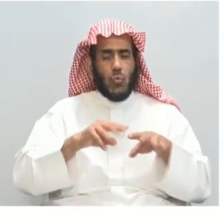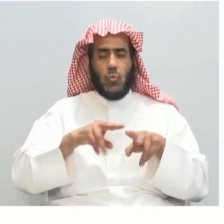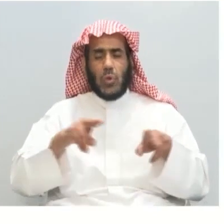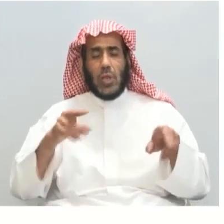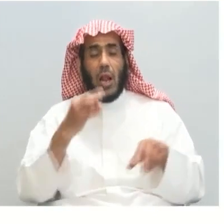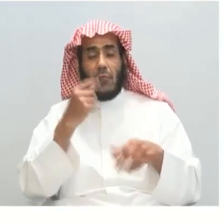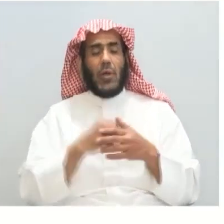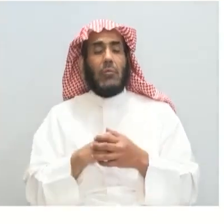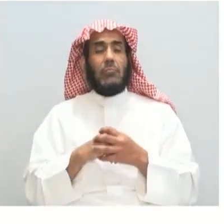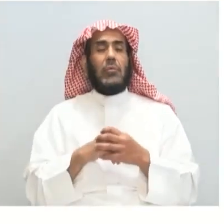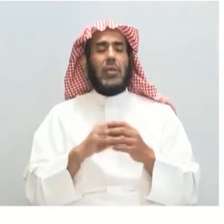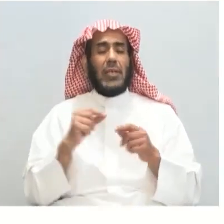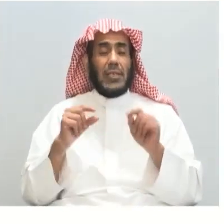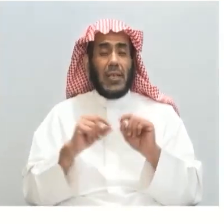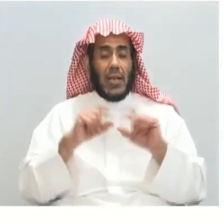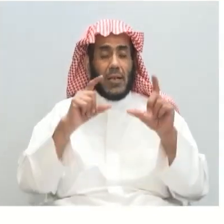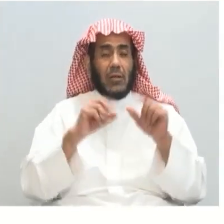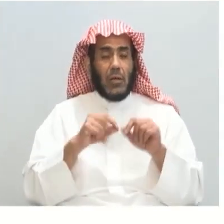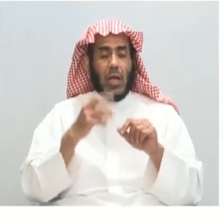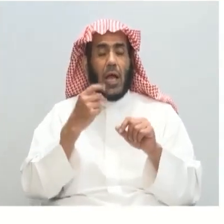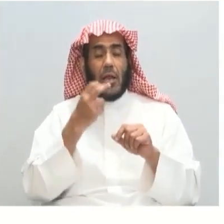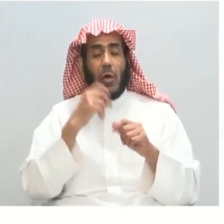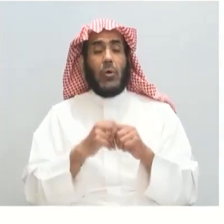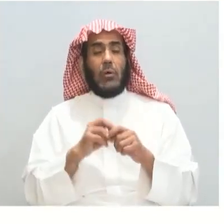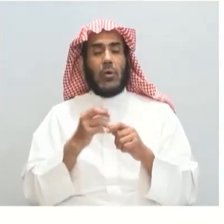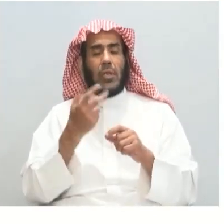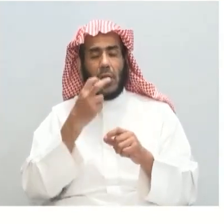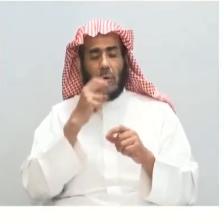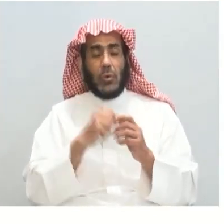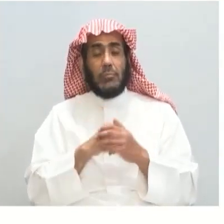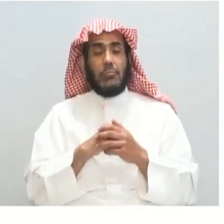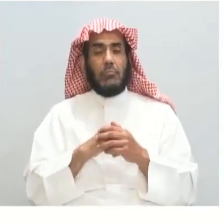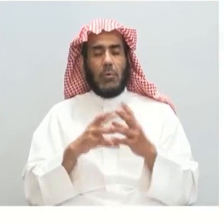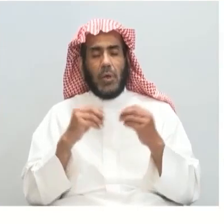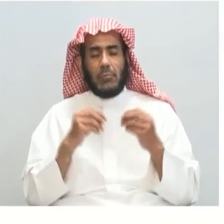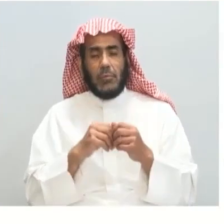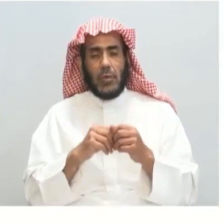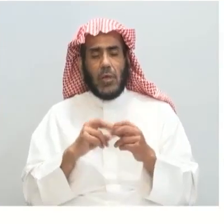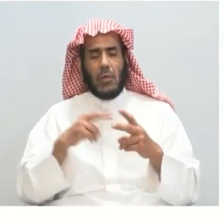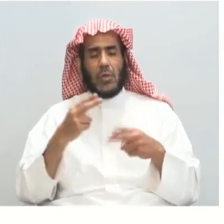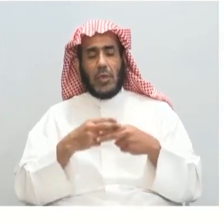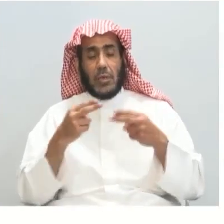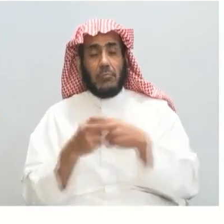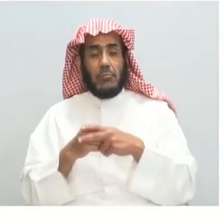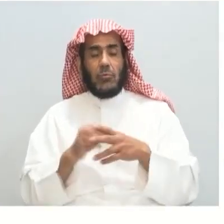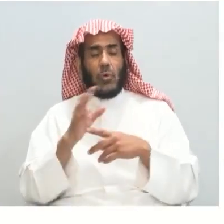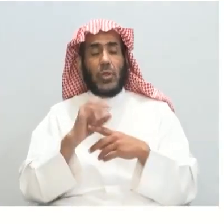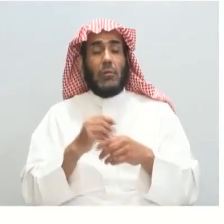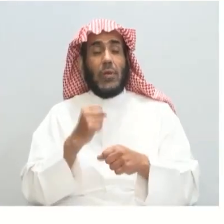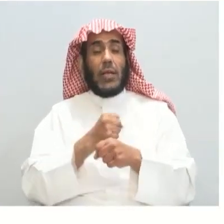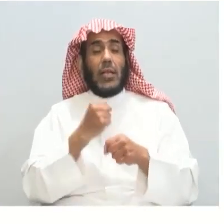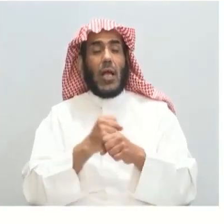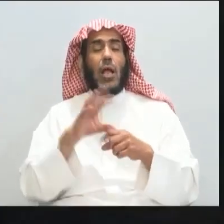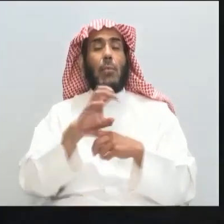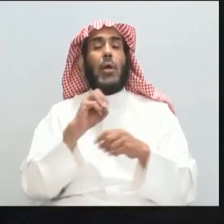للالفاظ الدلاله النحويه النحويه والمعنى انماط التركيب تؤثر في اداء